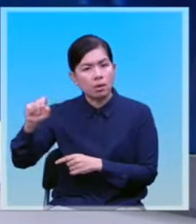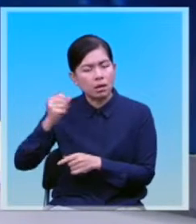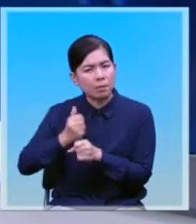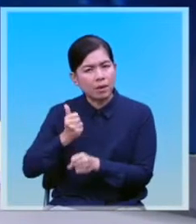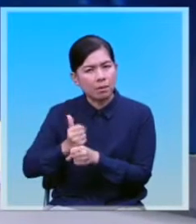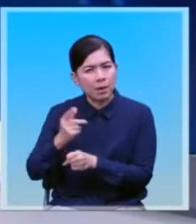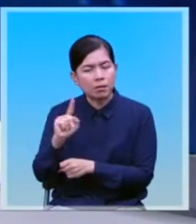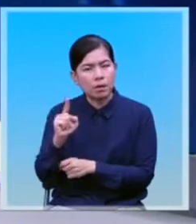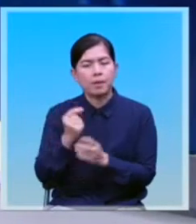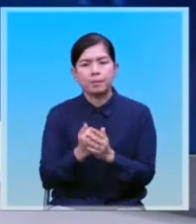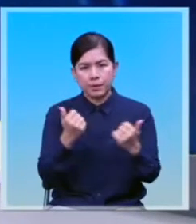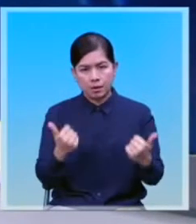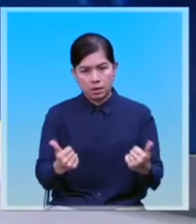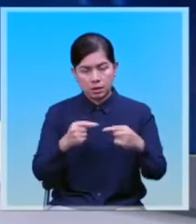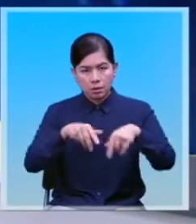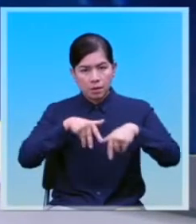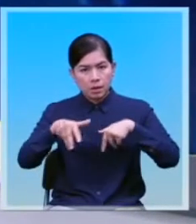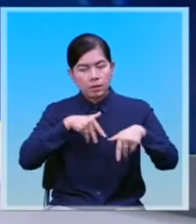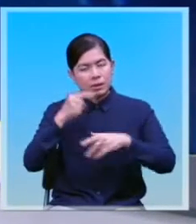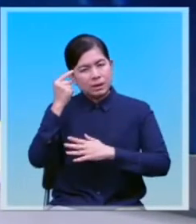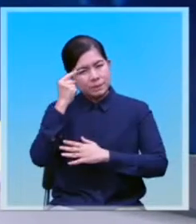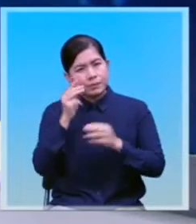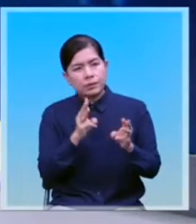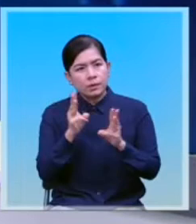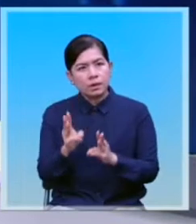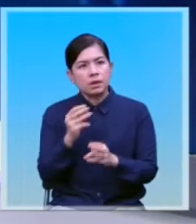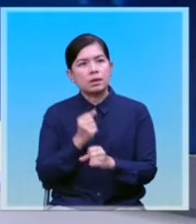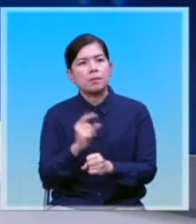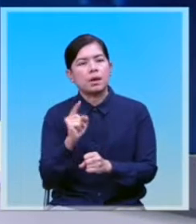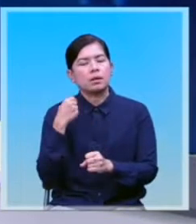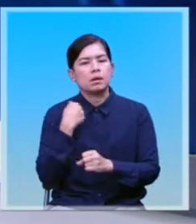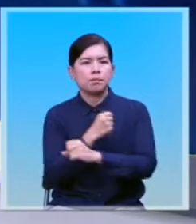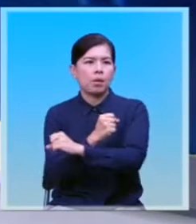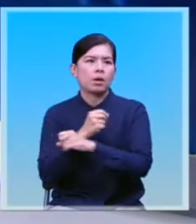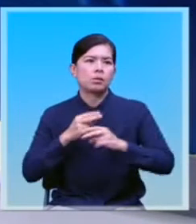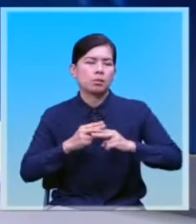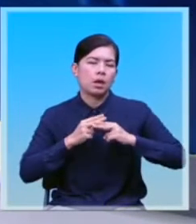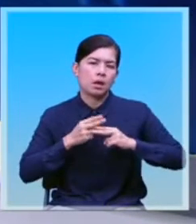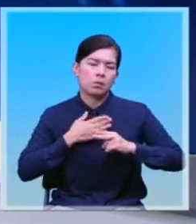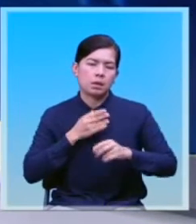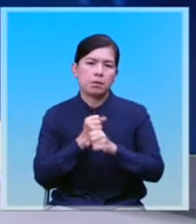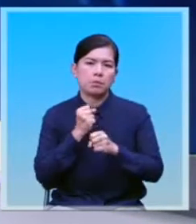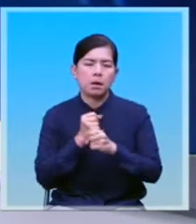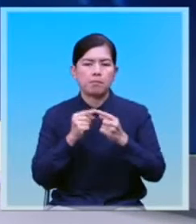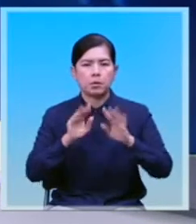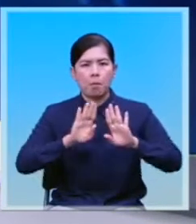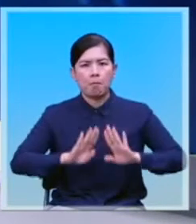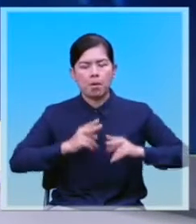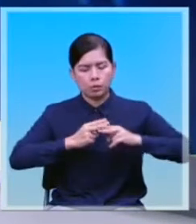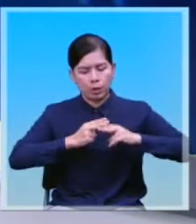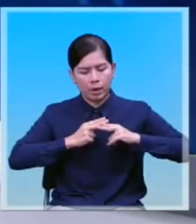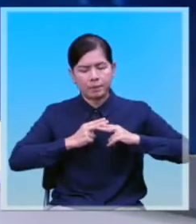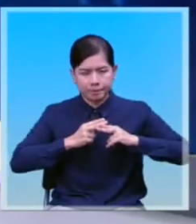านี้หลายคนก็ต้องพยายามที่จะเรียนรู้วิธีการในการเอาตัวรอดผลิตหน้ากากอนามัยใช้เองแต่ว่าหน้ากากอนามัยที่ว่